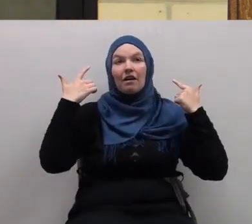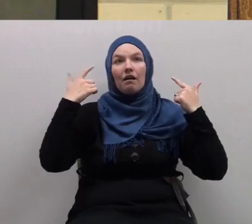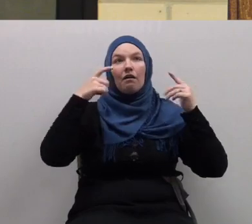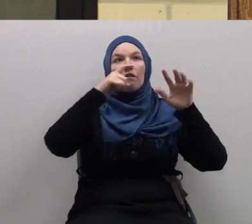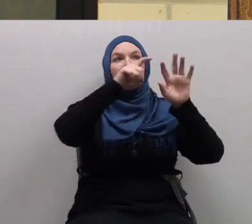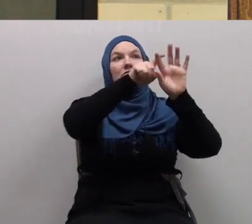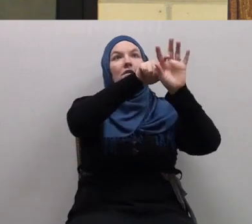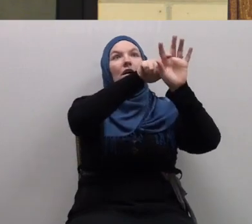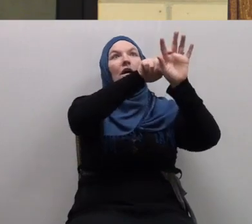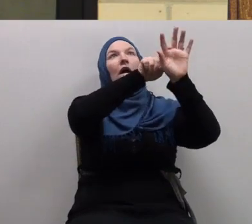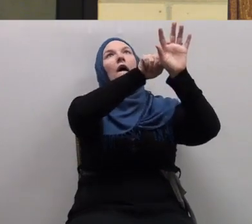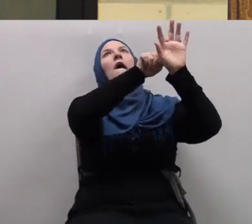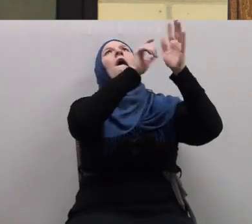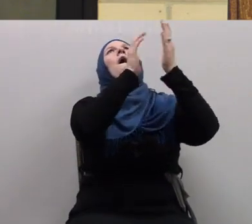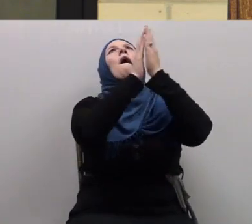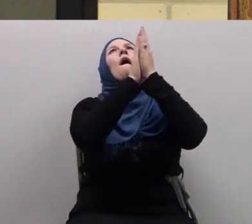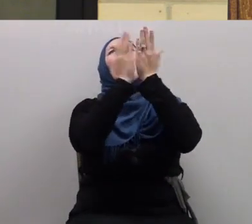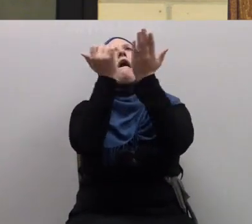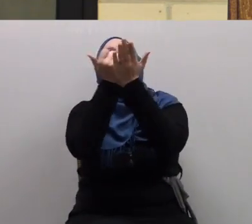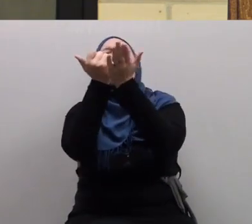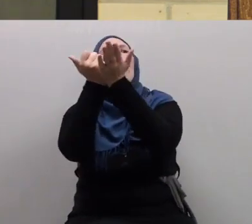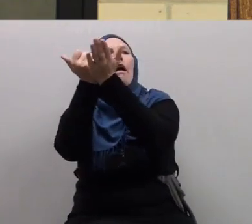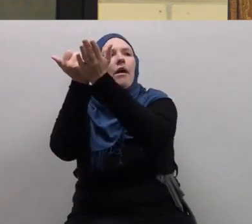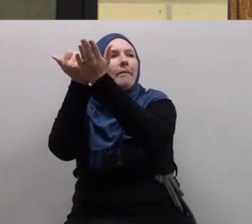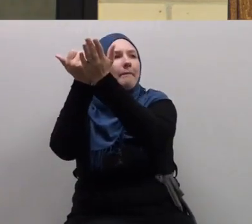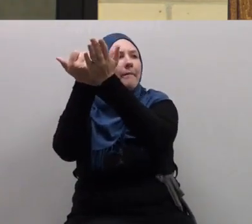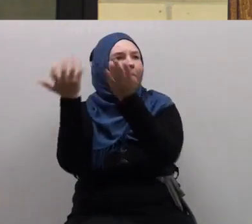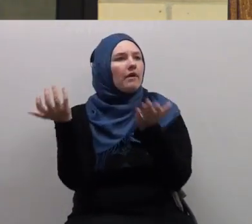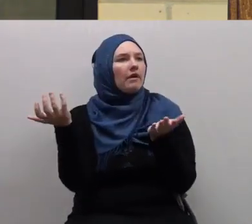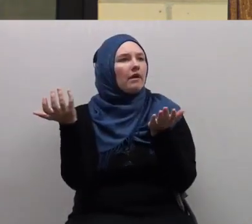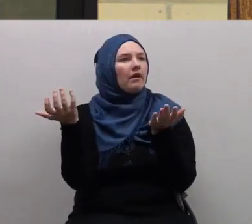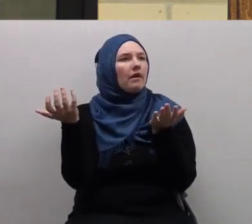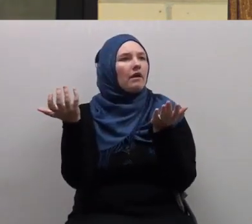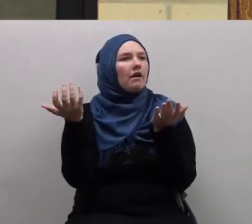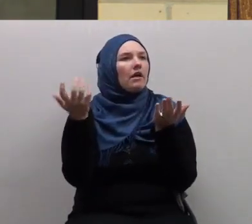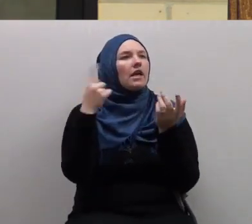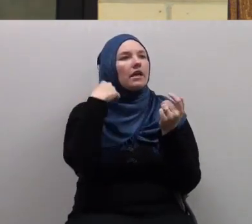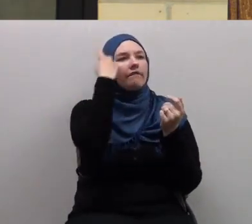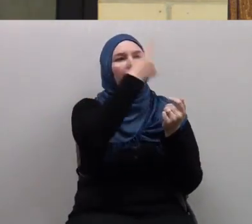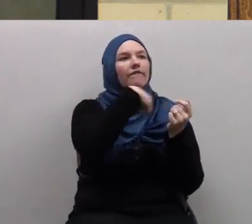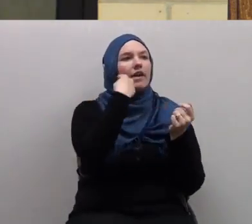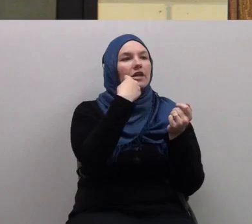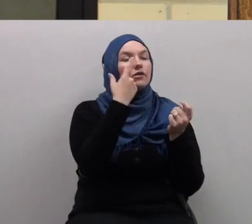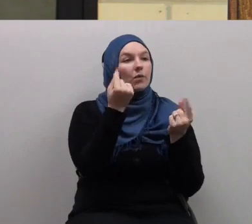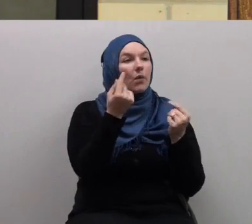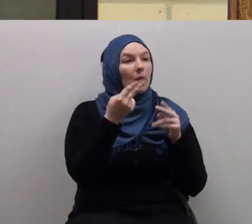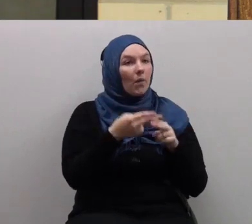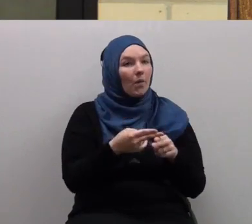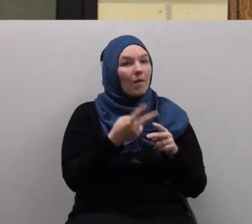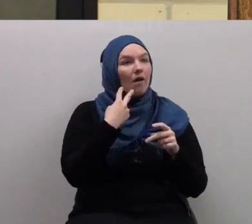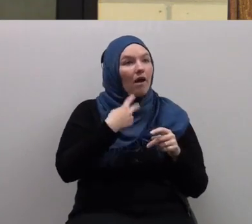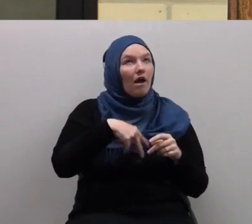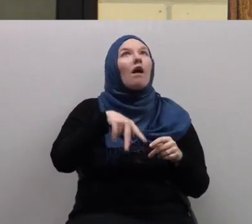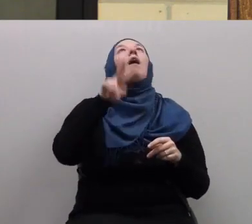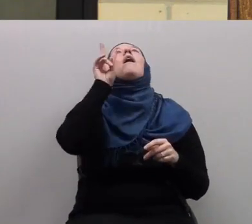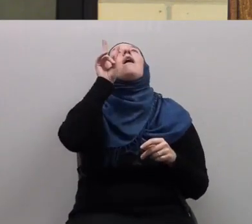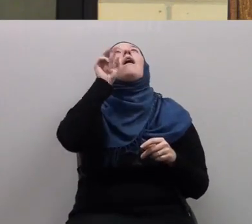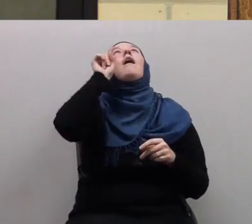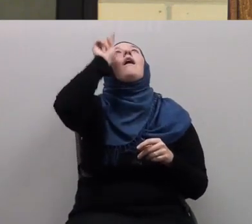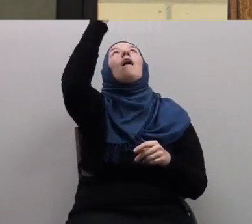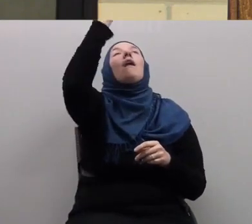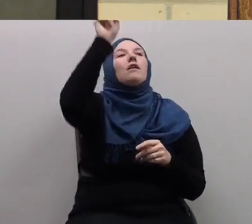انقلب على وجهه. He turns his face upside down. He